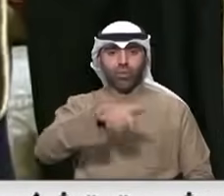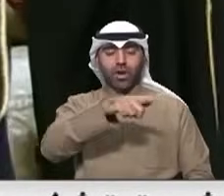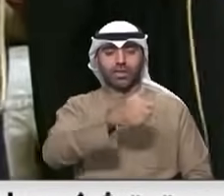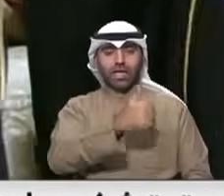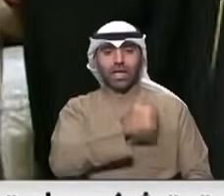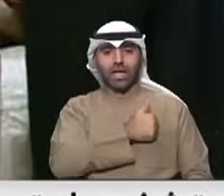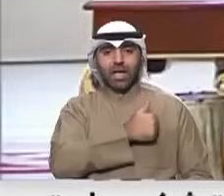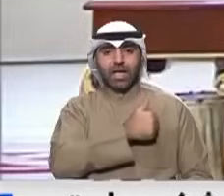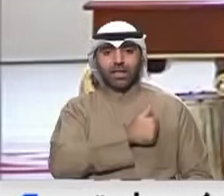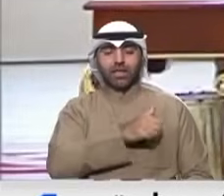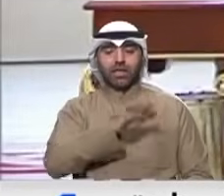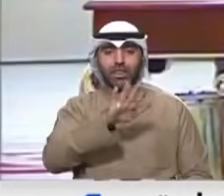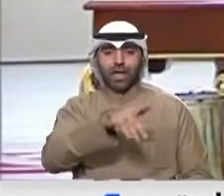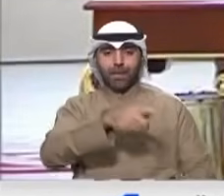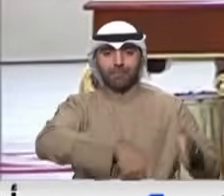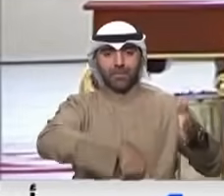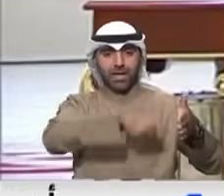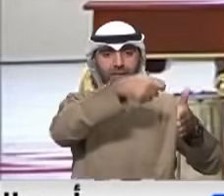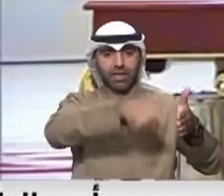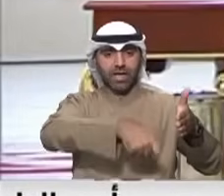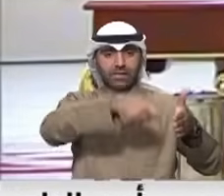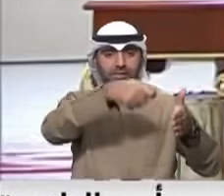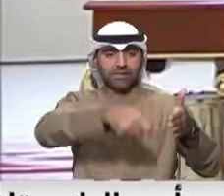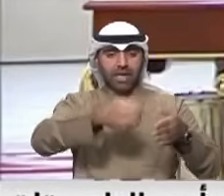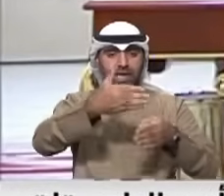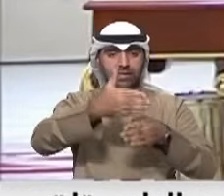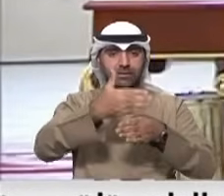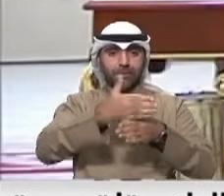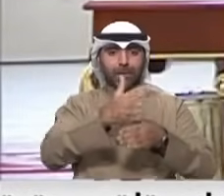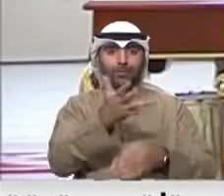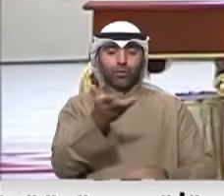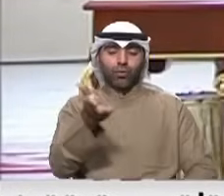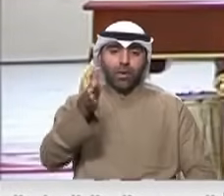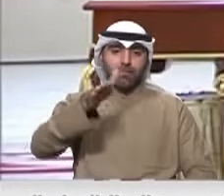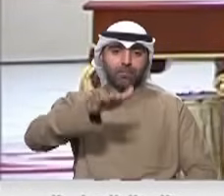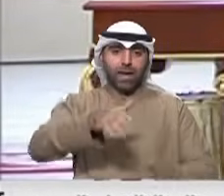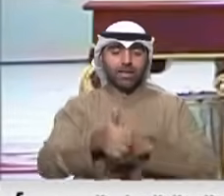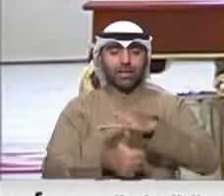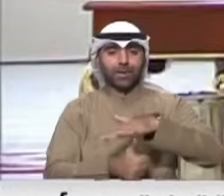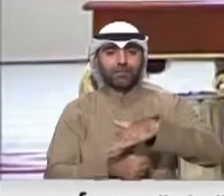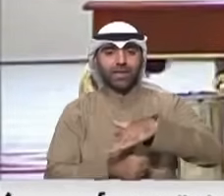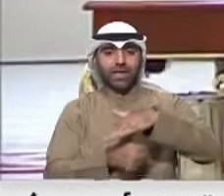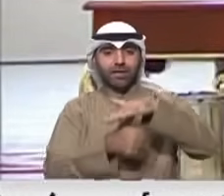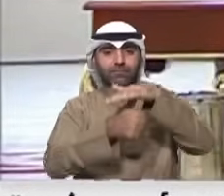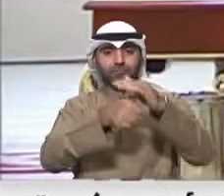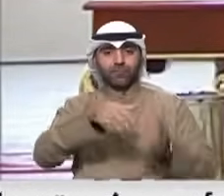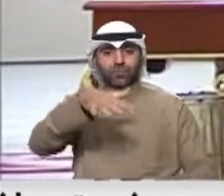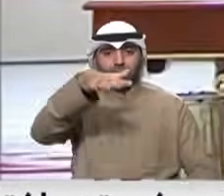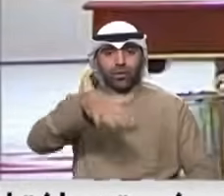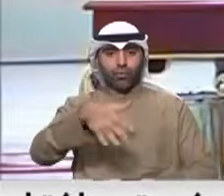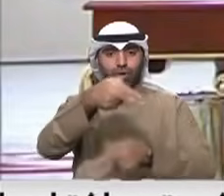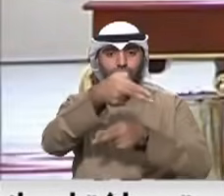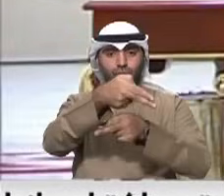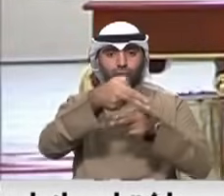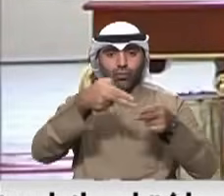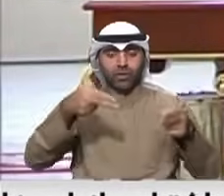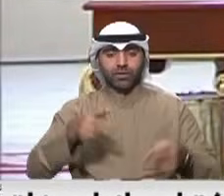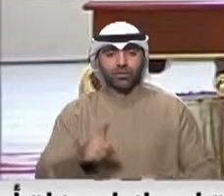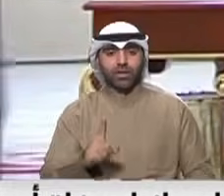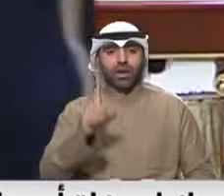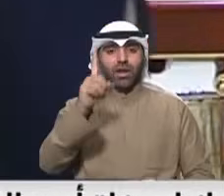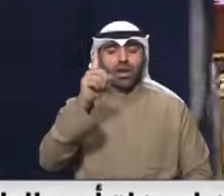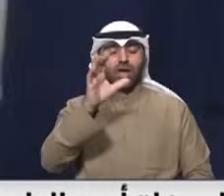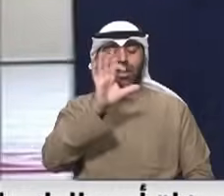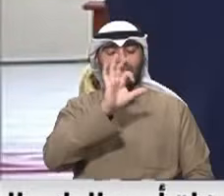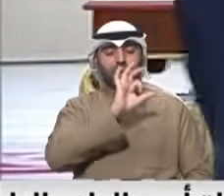له باذن الله تعالى حضره صاحب السمو امير البلاد الراحل الشيخ نواف الاحمد الجابر صباح طيب الله ثراه